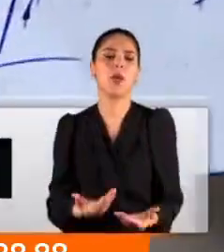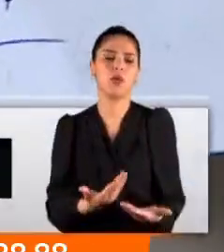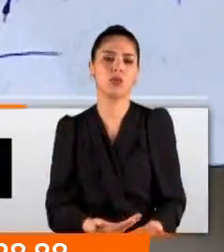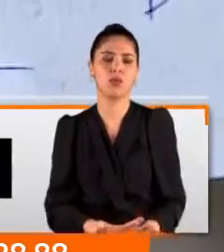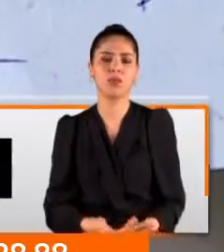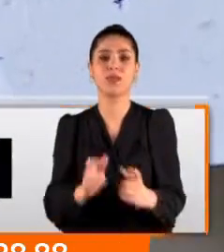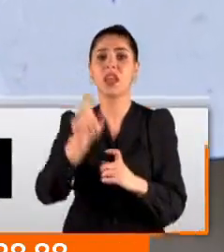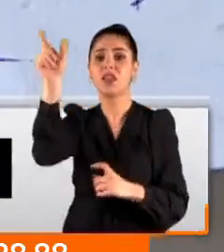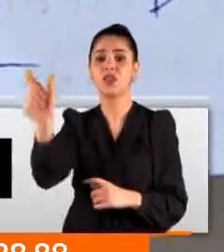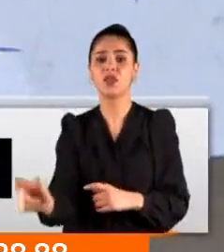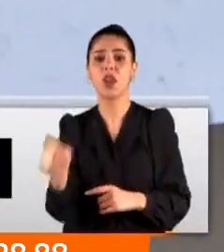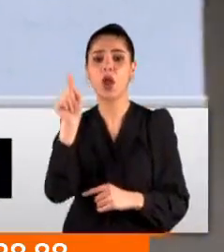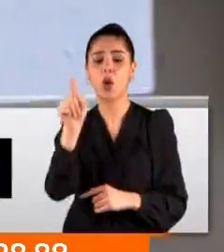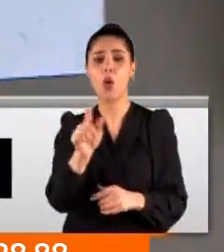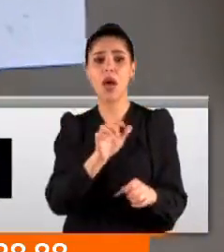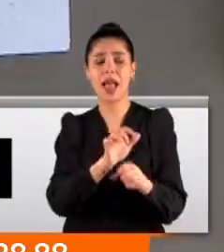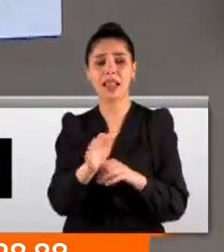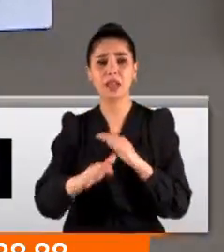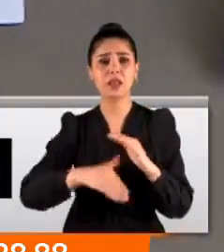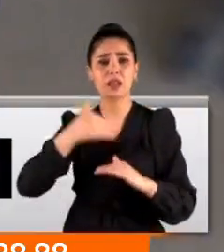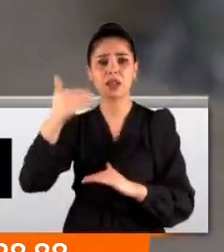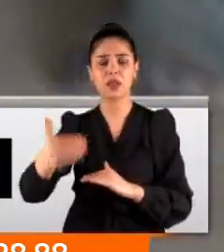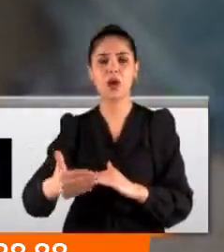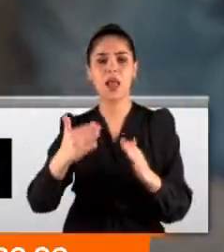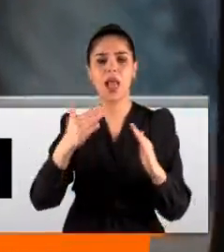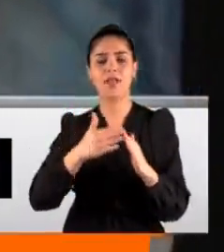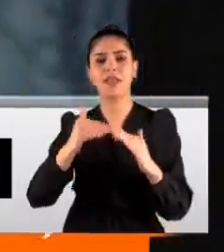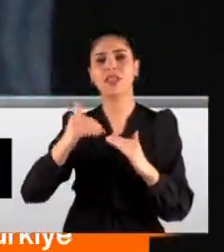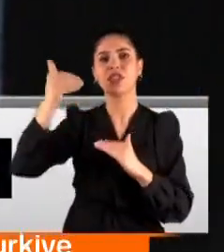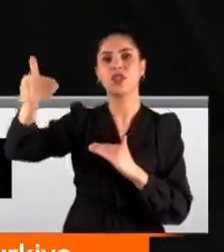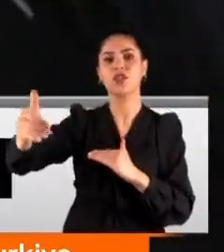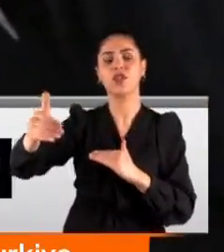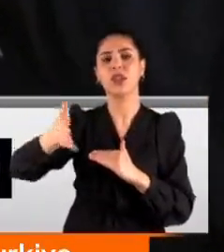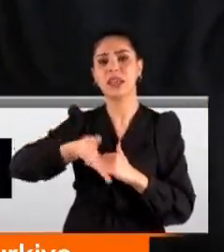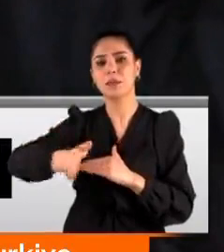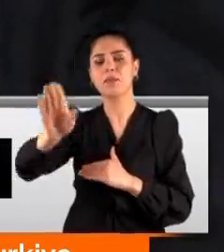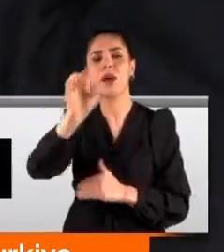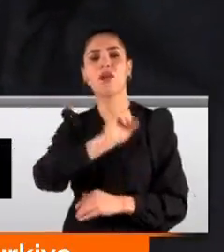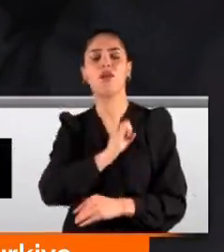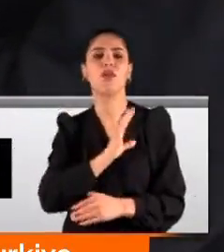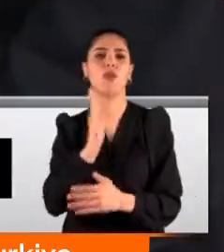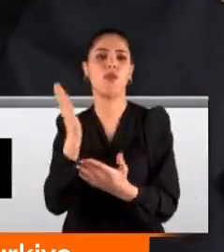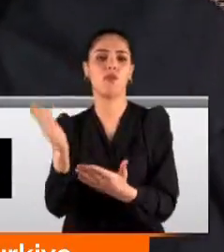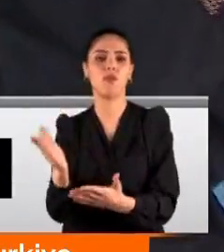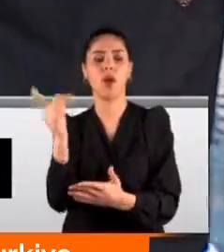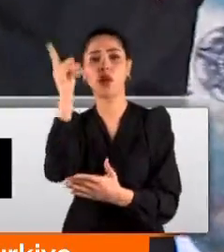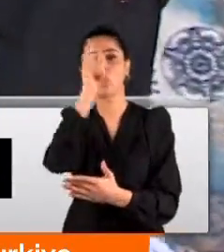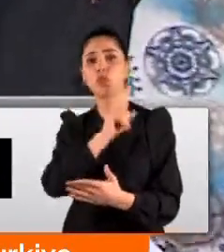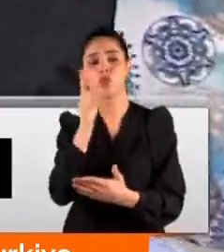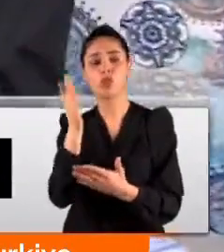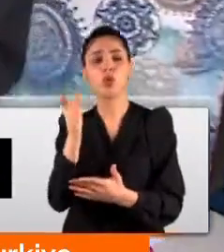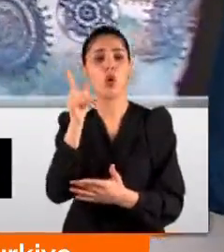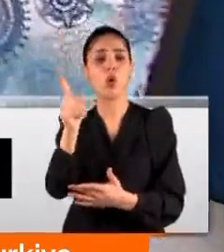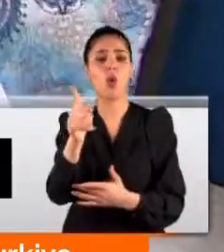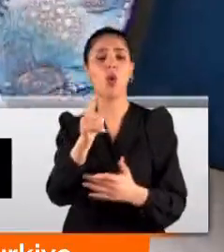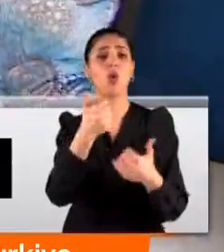Tahliye edildi. Şilan yaşadığı o dehşetin ardından evinden dışarıya çıkmaya bile korkar hale geldi. Çünkü o